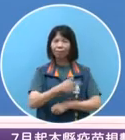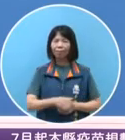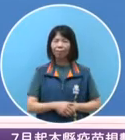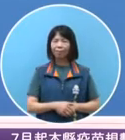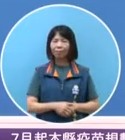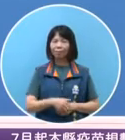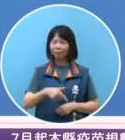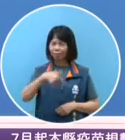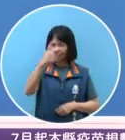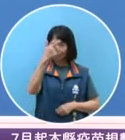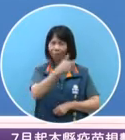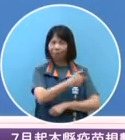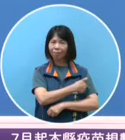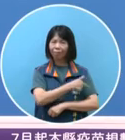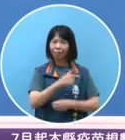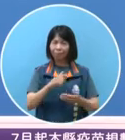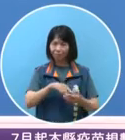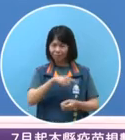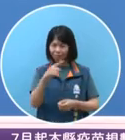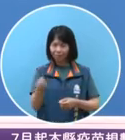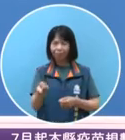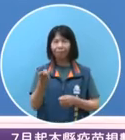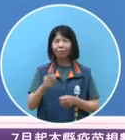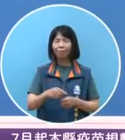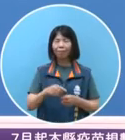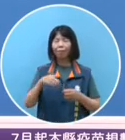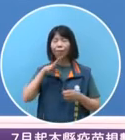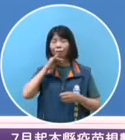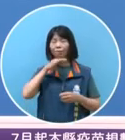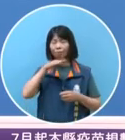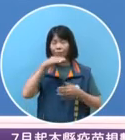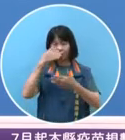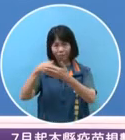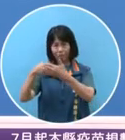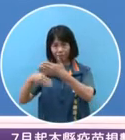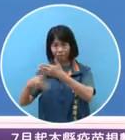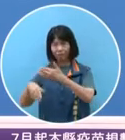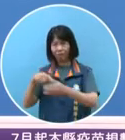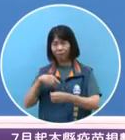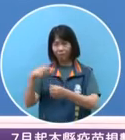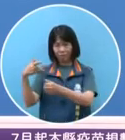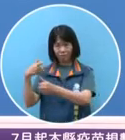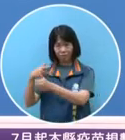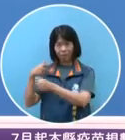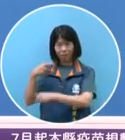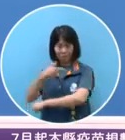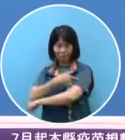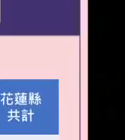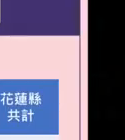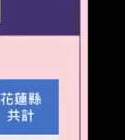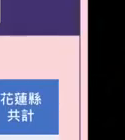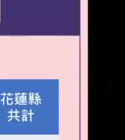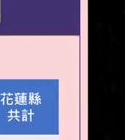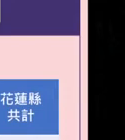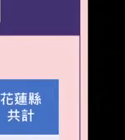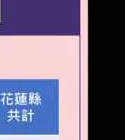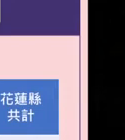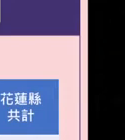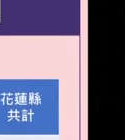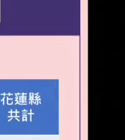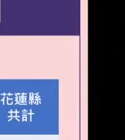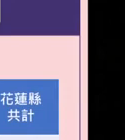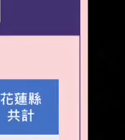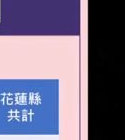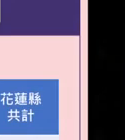情的状况了。花莲县连续11天零确诊，那么县长徐正伟、秘书长张义华以及卫生局长朱